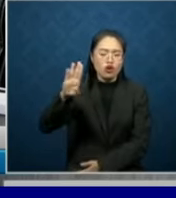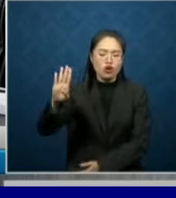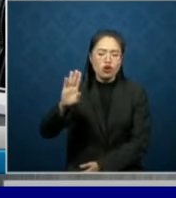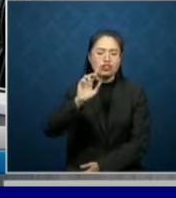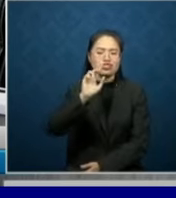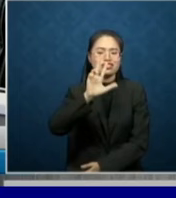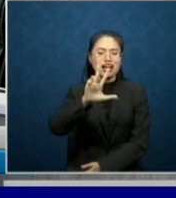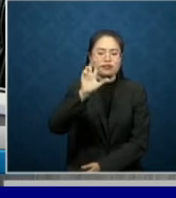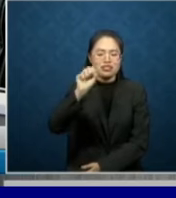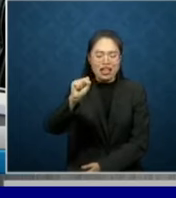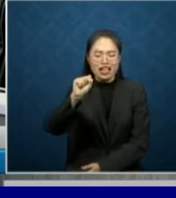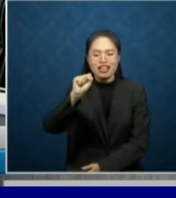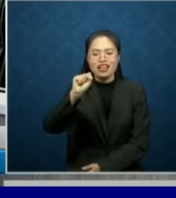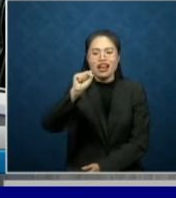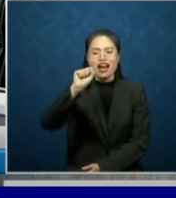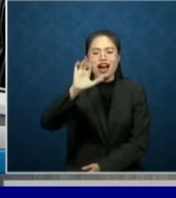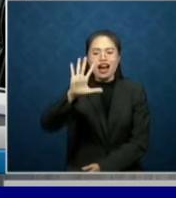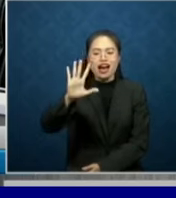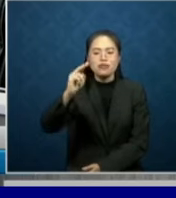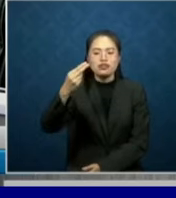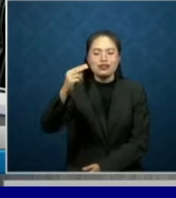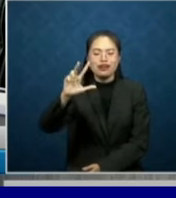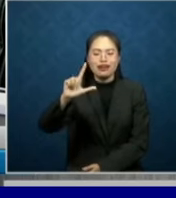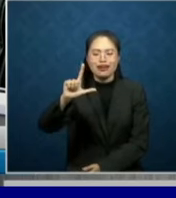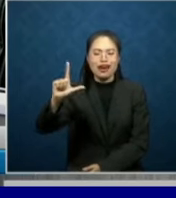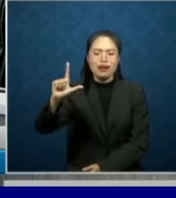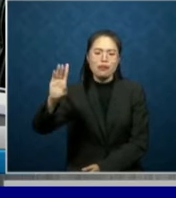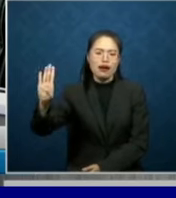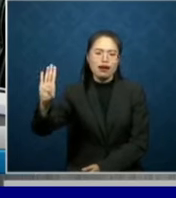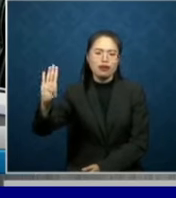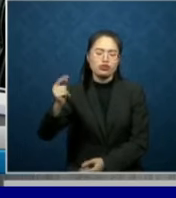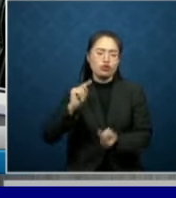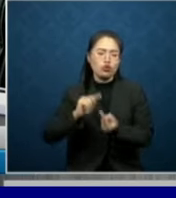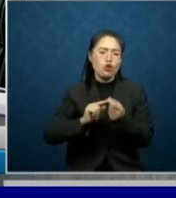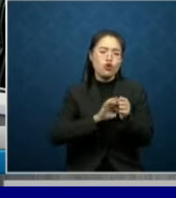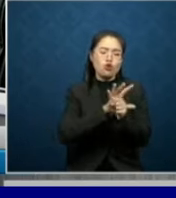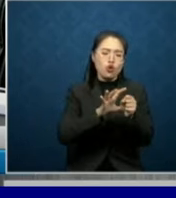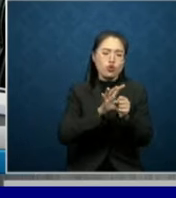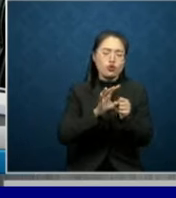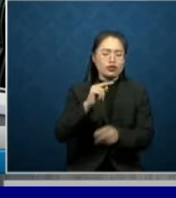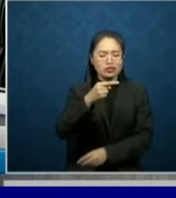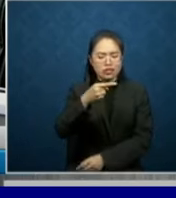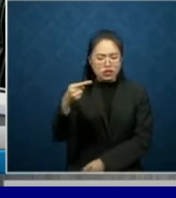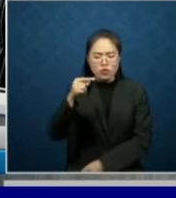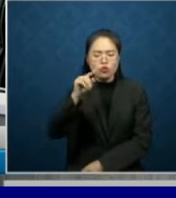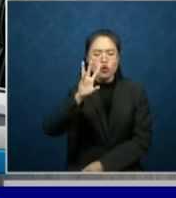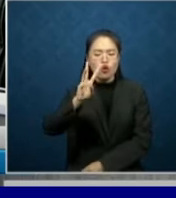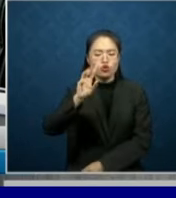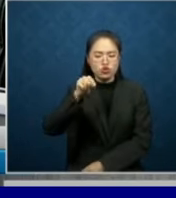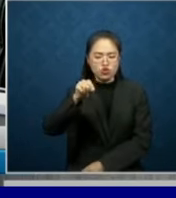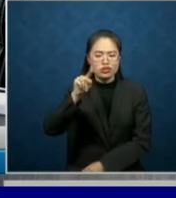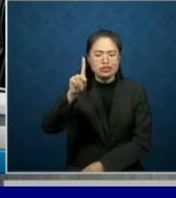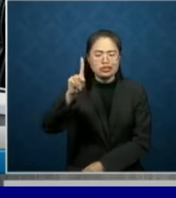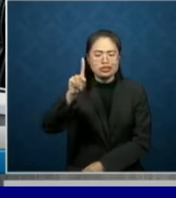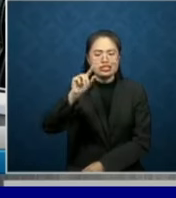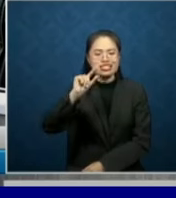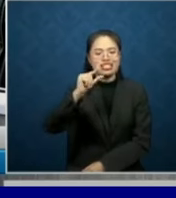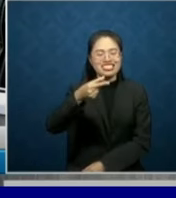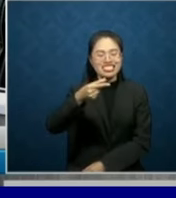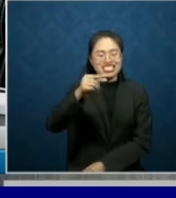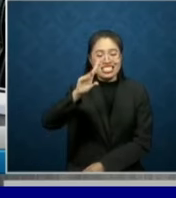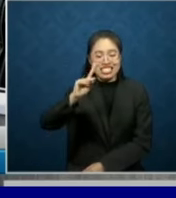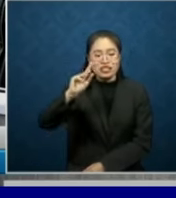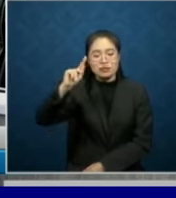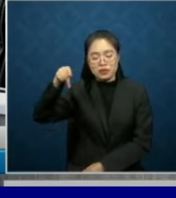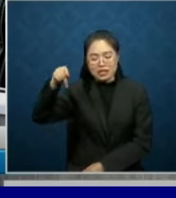350,000 ล้านบาทแล้วก็มาช่วงวิกฤตโควิดนะครับติดลบ 6.1 GDP นะครับ GDP หายไปทั้ง 600,000 กว่าล้าน